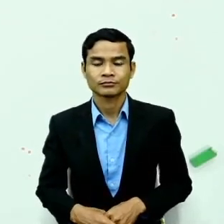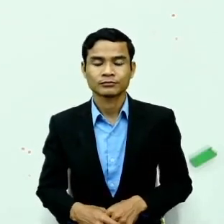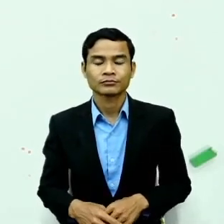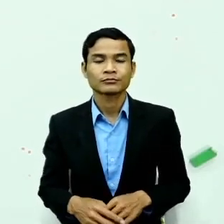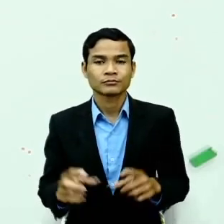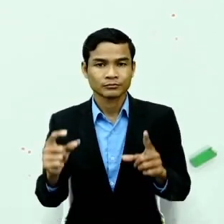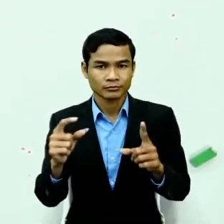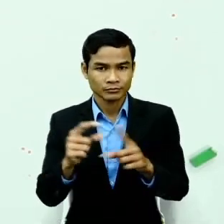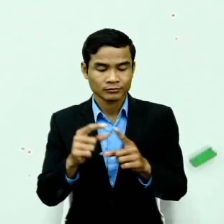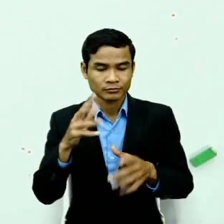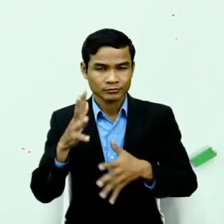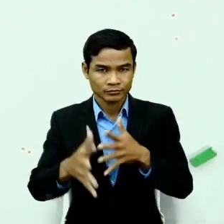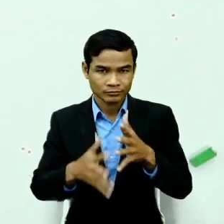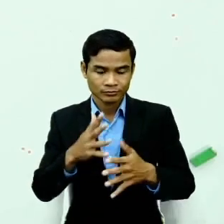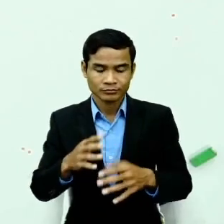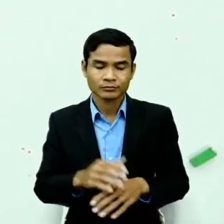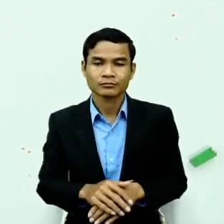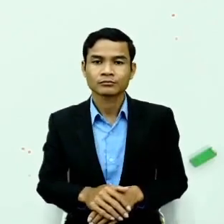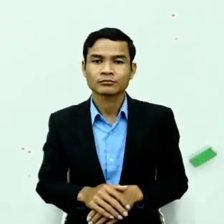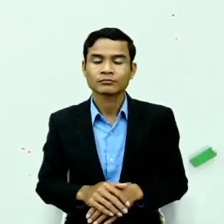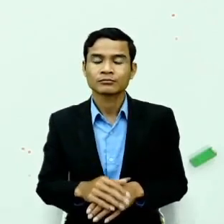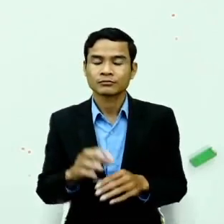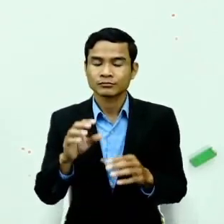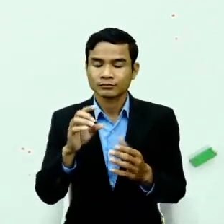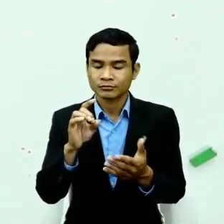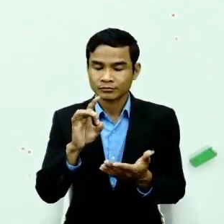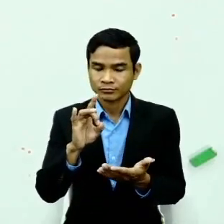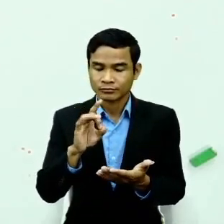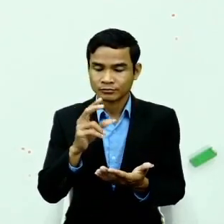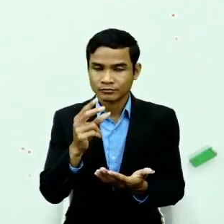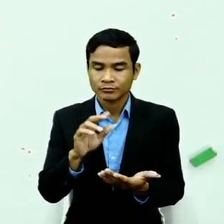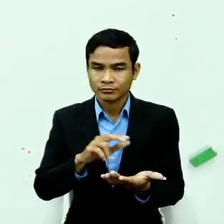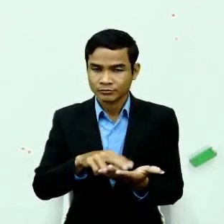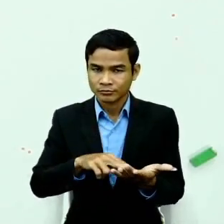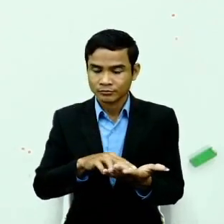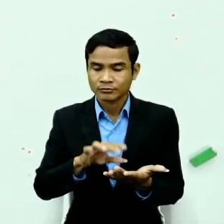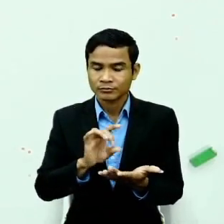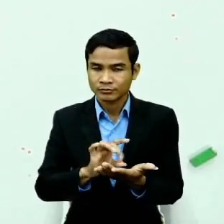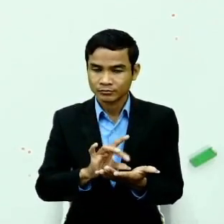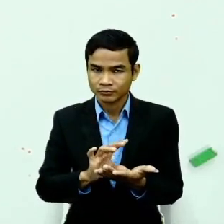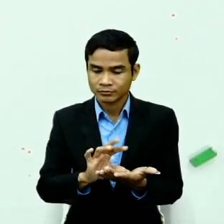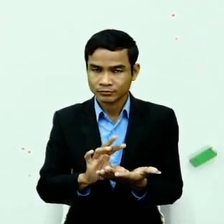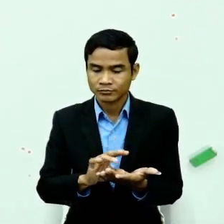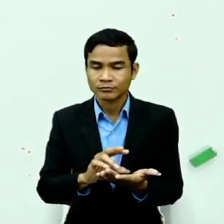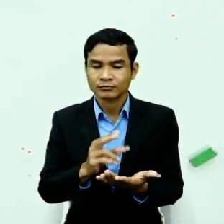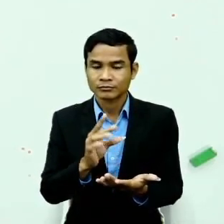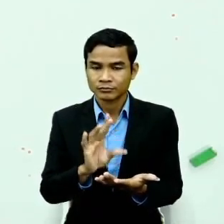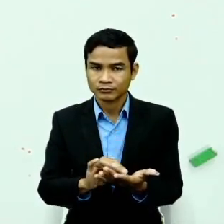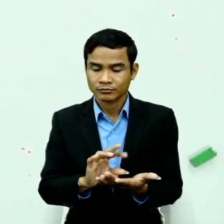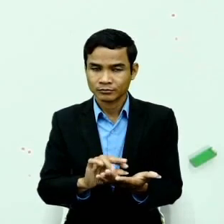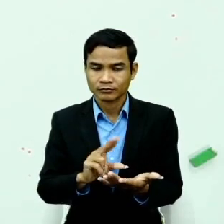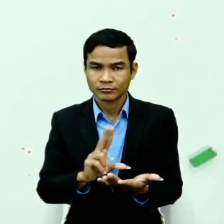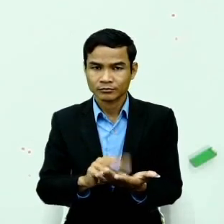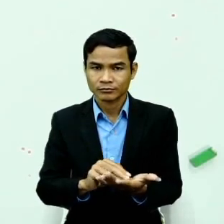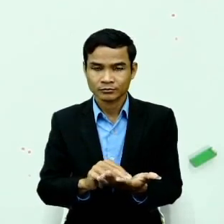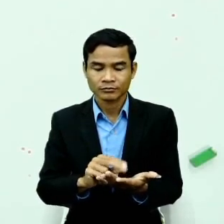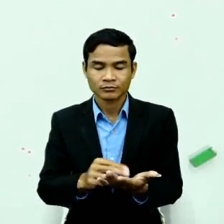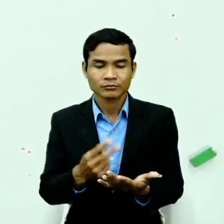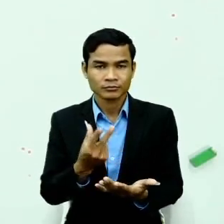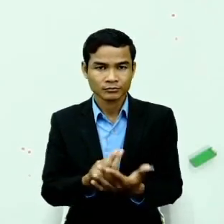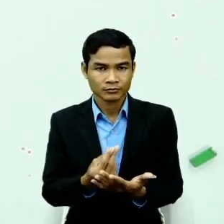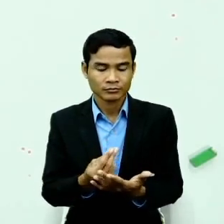chá bịa này ăn thá năm chá ăn thá năm chá cho bịa bàn tọt đấy con